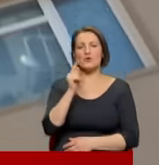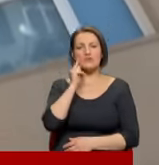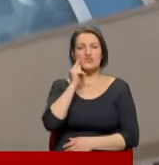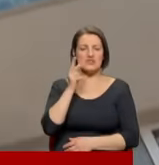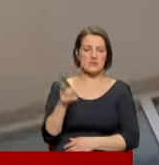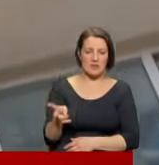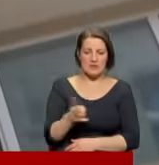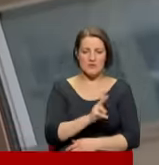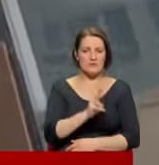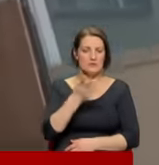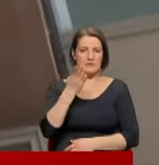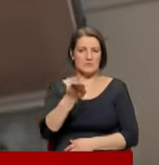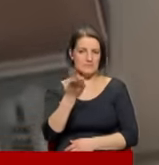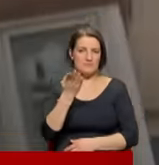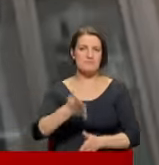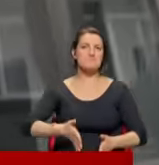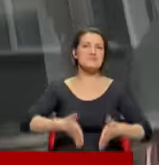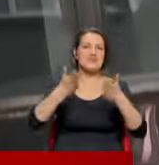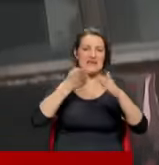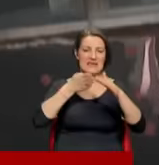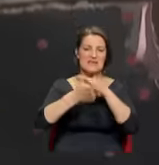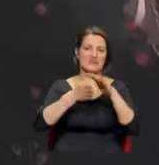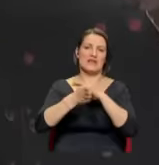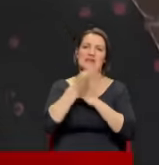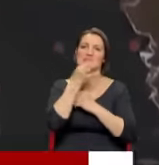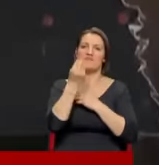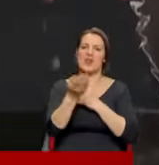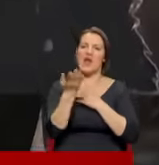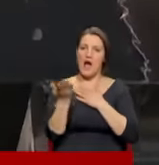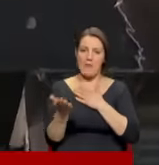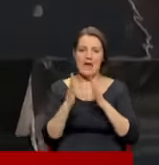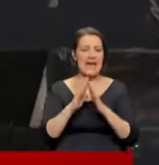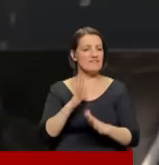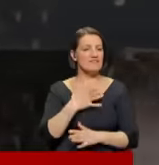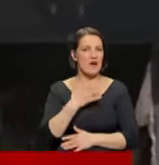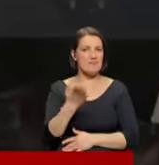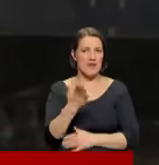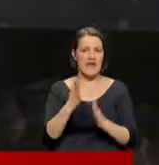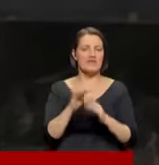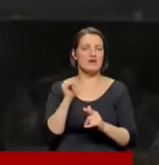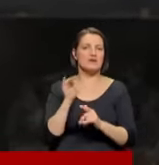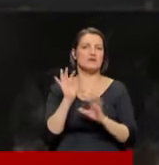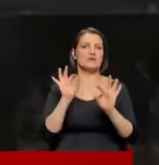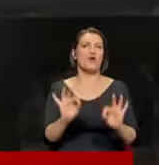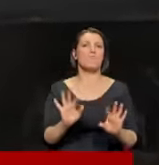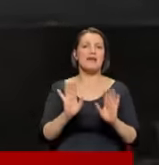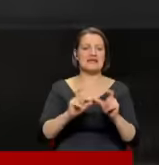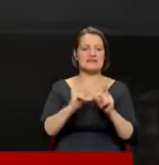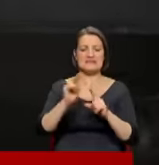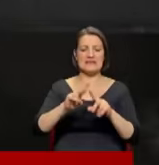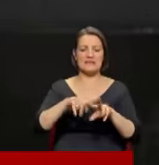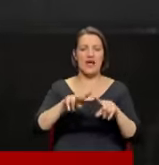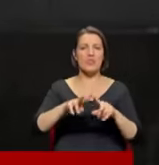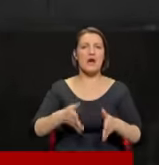hayatını kaybettiği gece kulübünün üzerindeki binaya girişlere izin verildi ama çoğu ev sahibi evlerine dönmedi. Hem Sinan